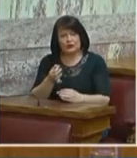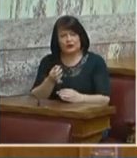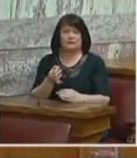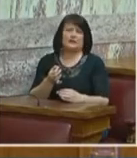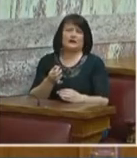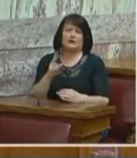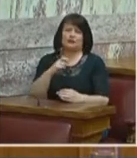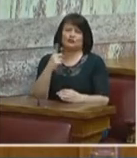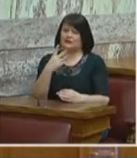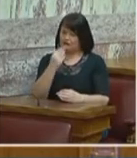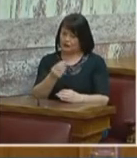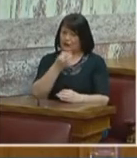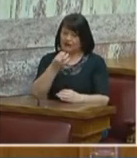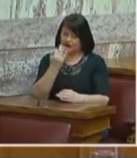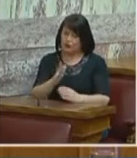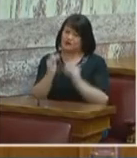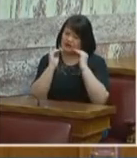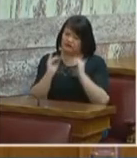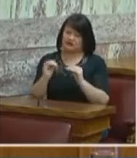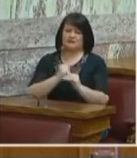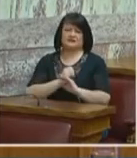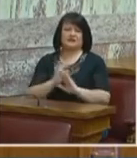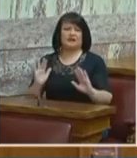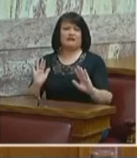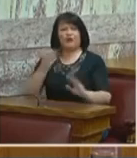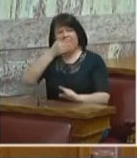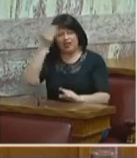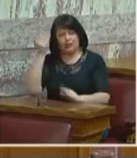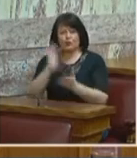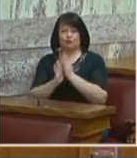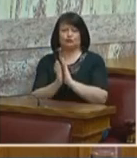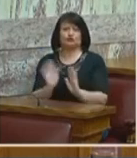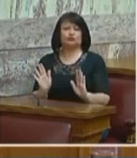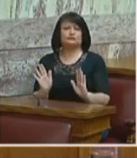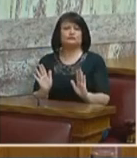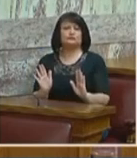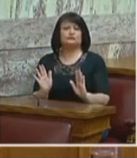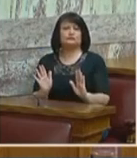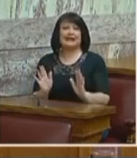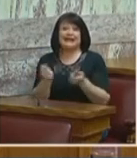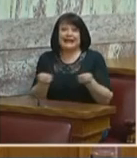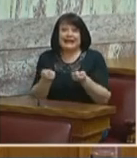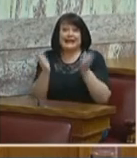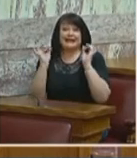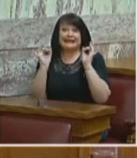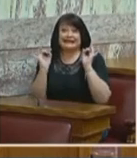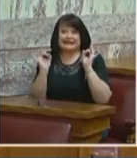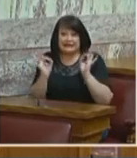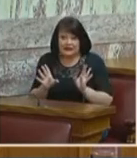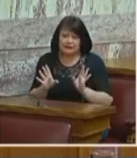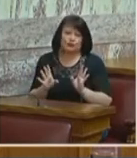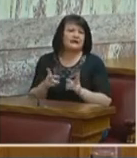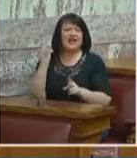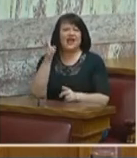21η Φεβρουαρίου 2018. Είμαι αθώος, ουδένα αδίκημα διέπραξα, ουδε μία πράξη ενοχής